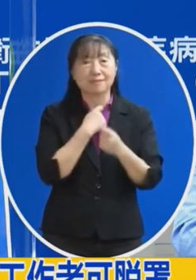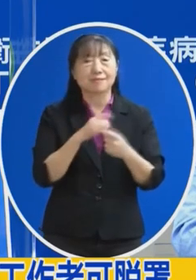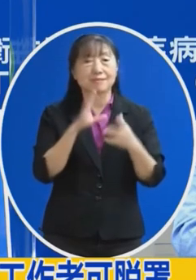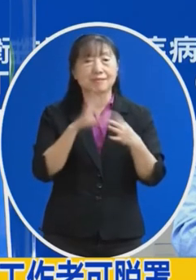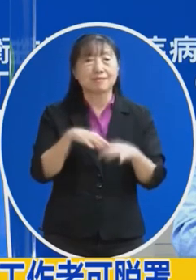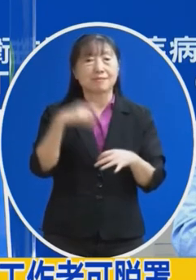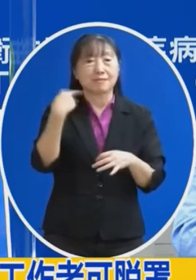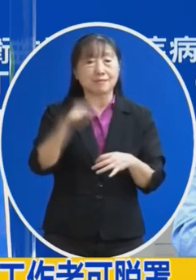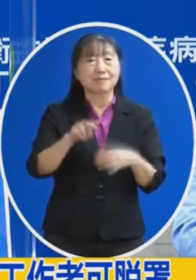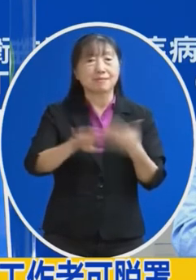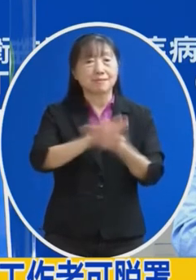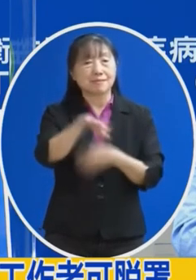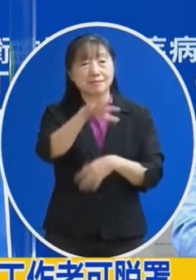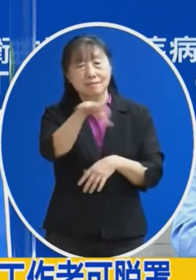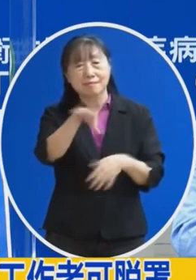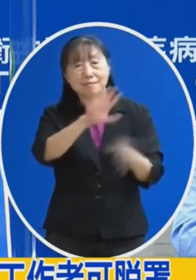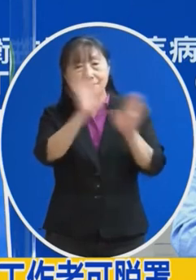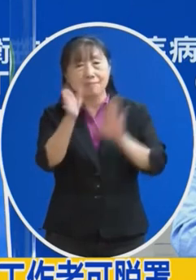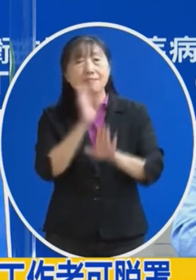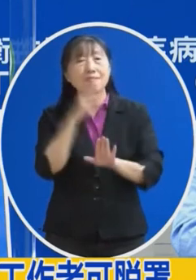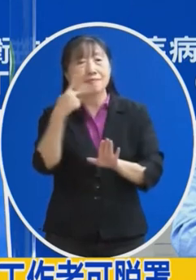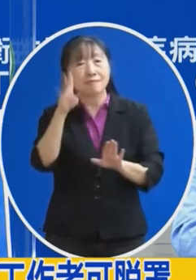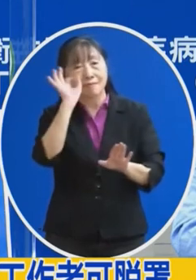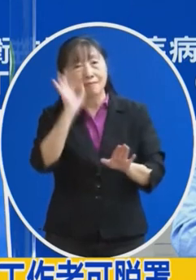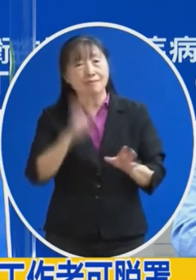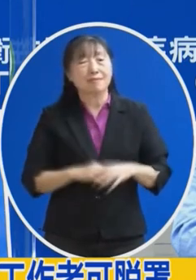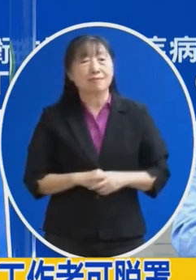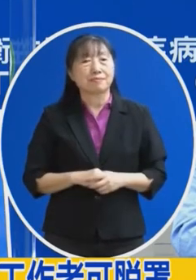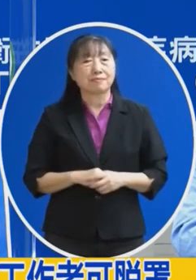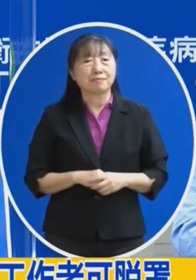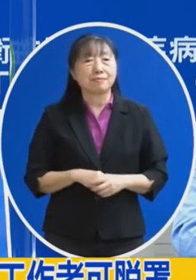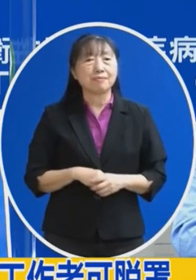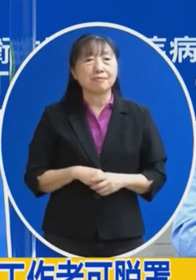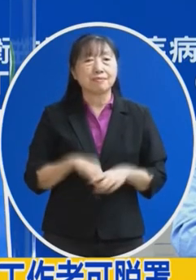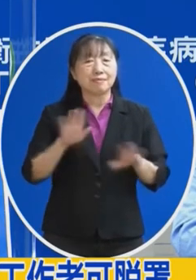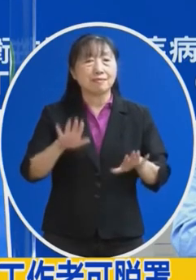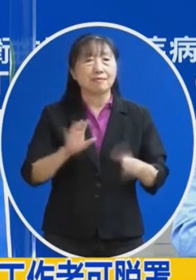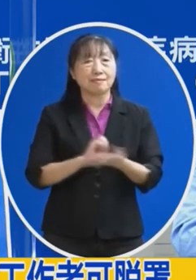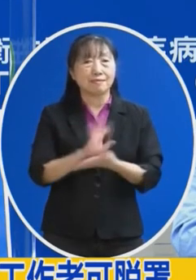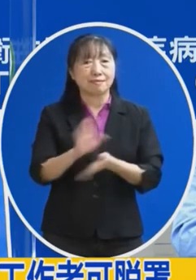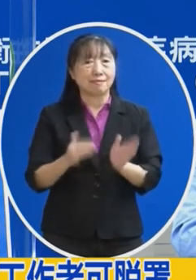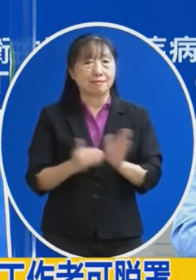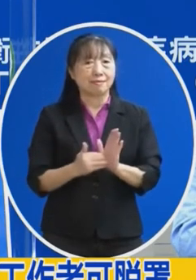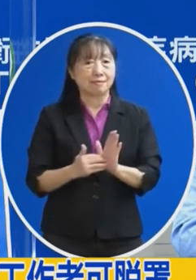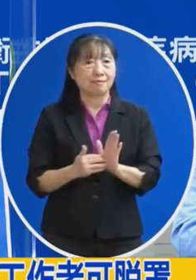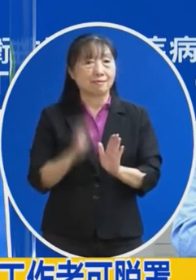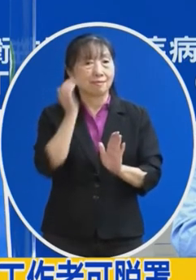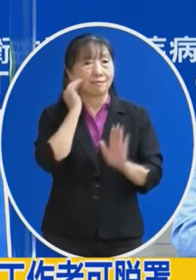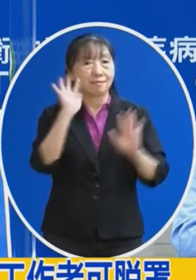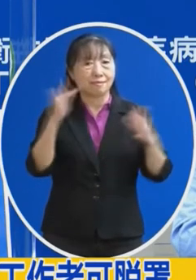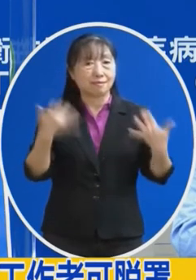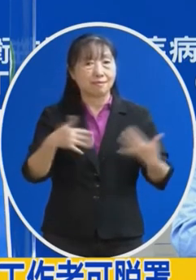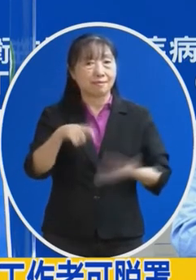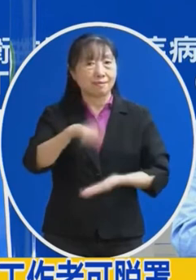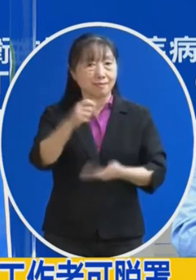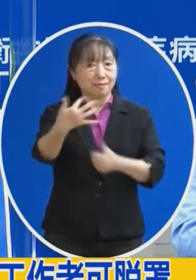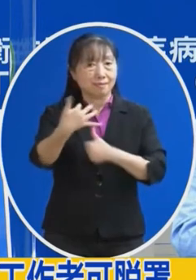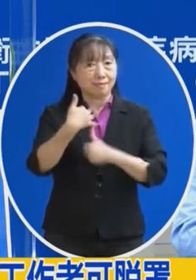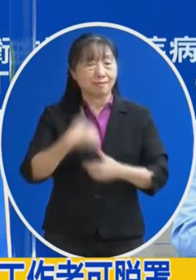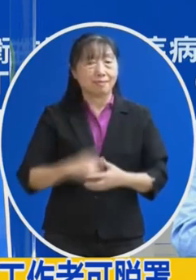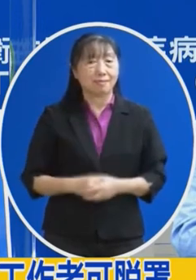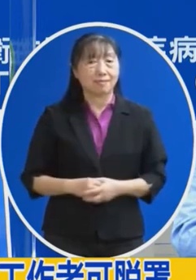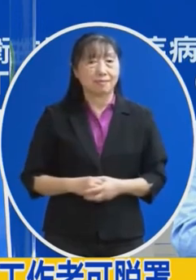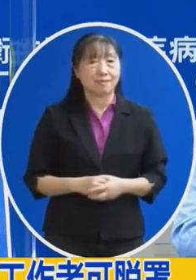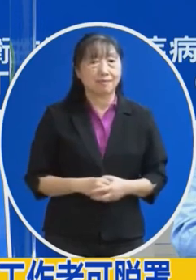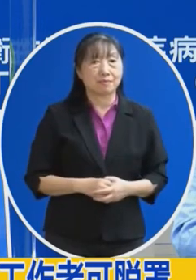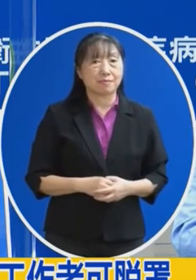其他地方都目前没有更动。好，那以上我们先跟大家报告到这里，那有问题可以提出来。